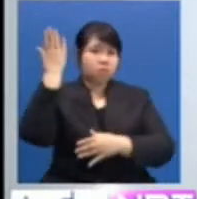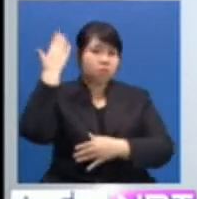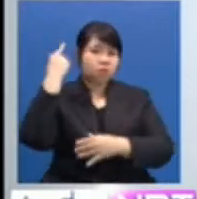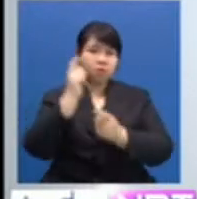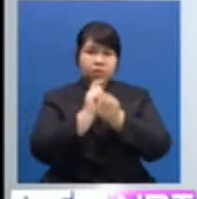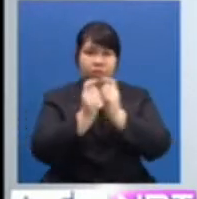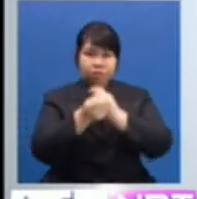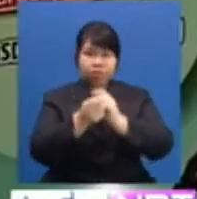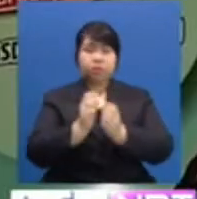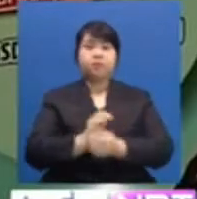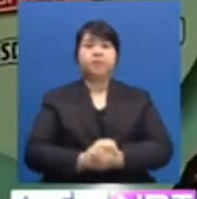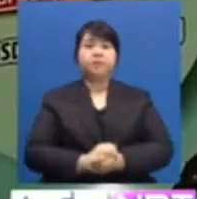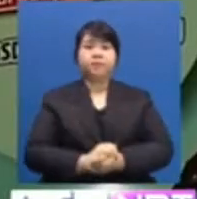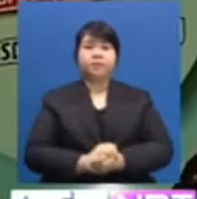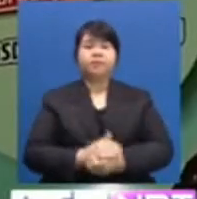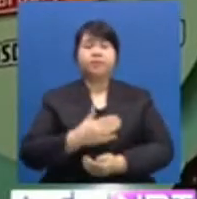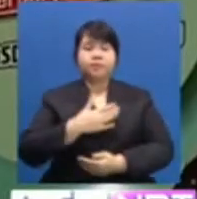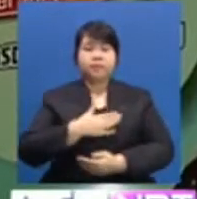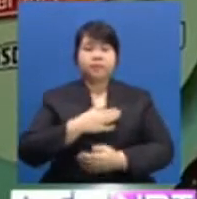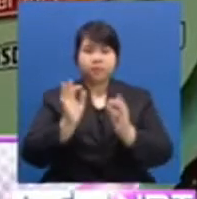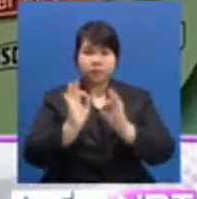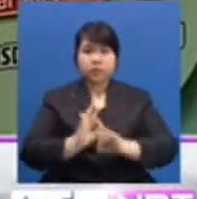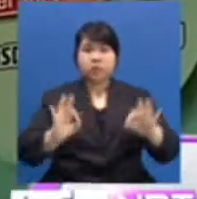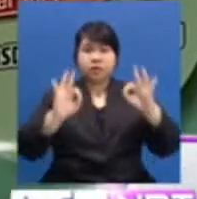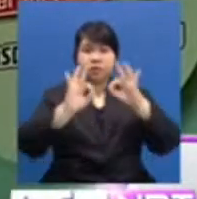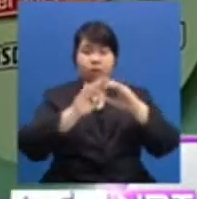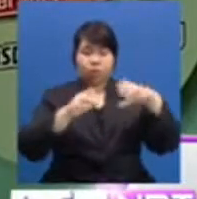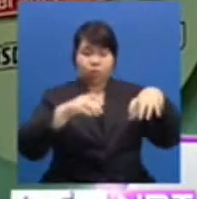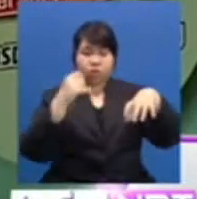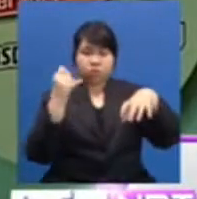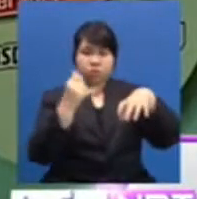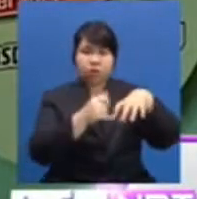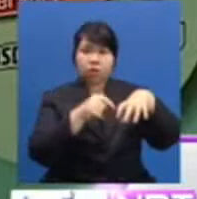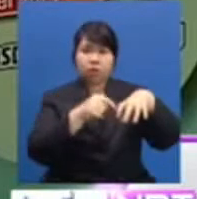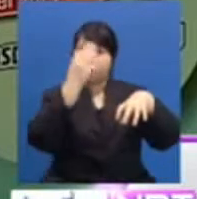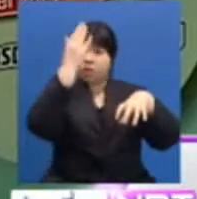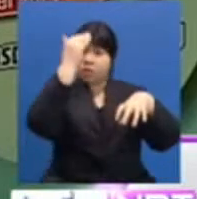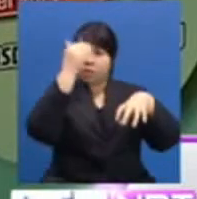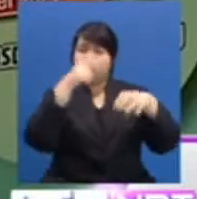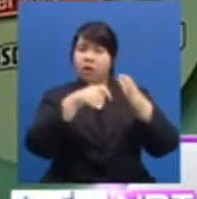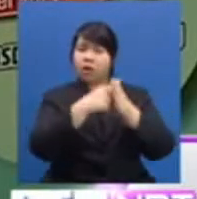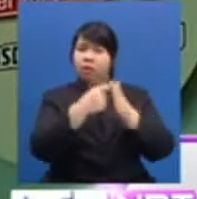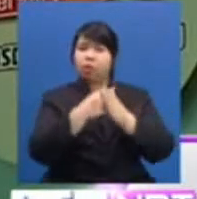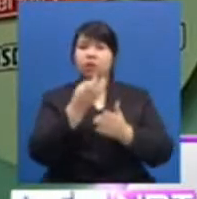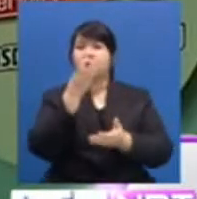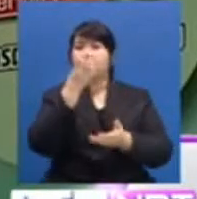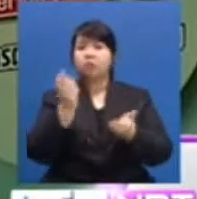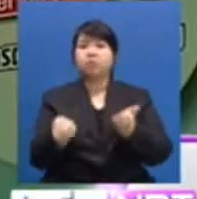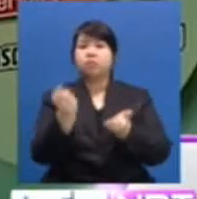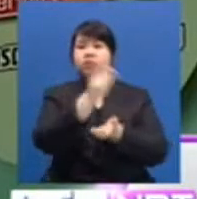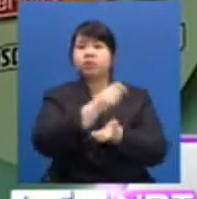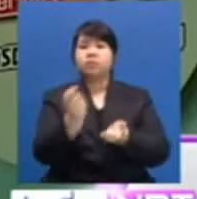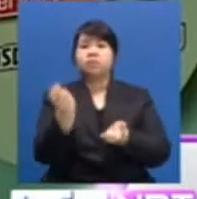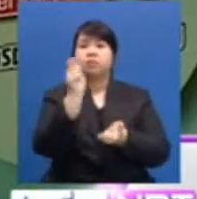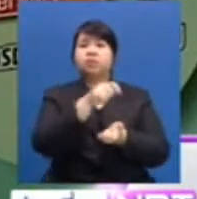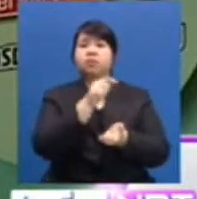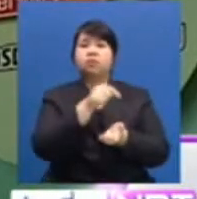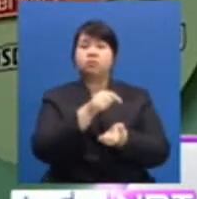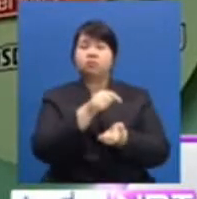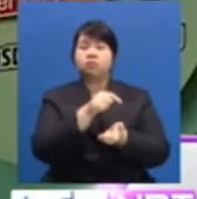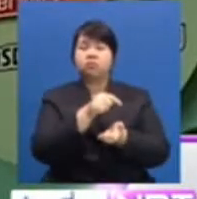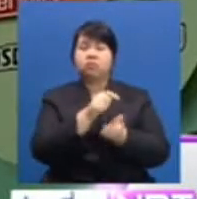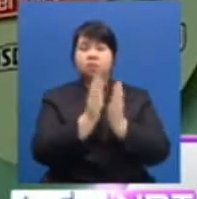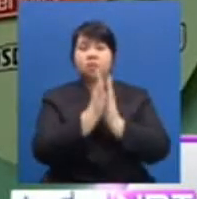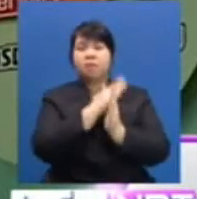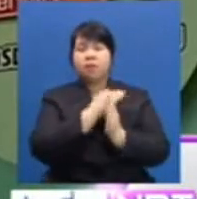คือเราก็เน้นว่าการที่จะเข้าวัดไปเพื่ออะไรไม่ใช่ไปเพื่อที่จะเอาอาหารไปถวายพระไม่ใช่เพื่อที่จะไปรับน้ำมนต์จ